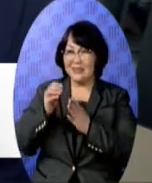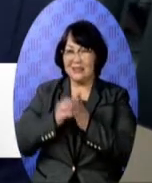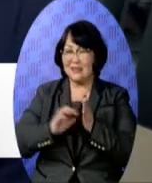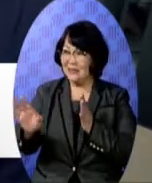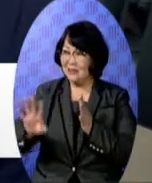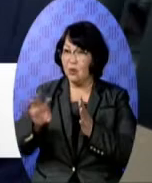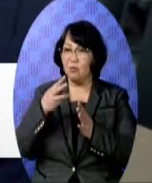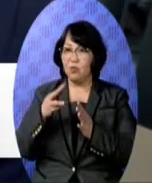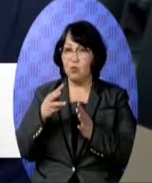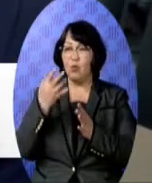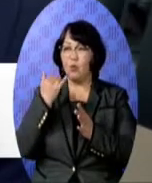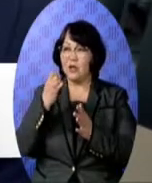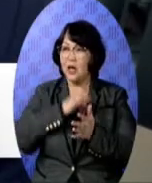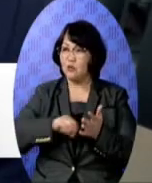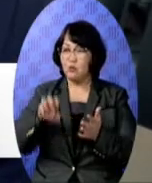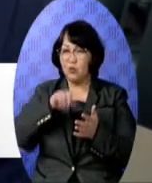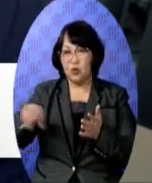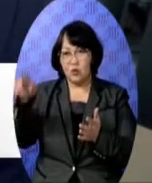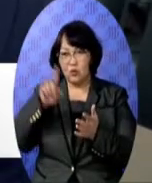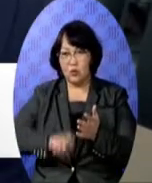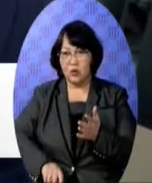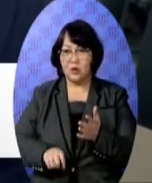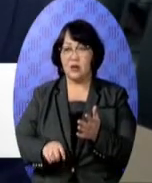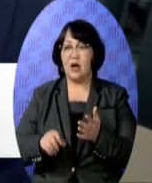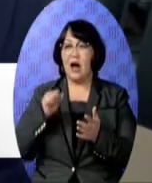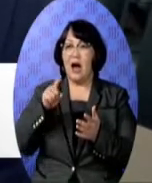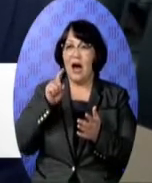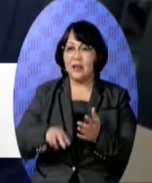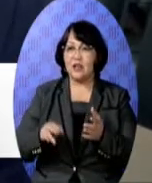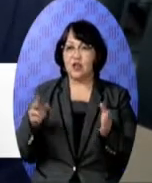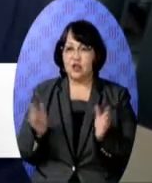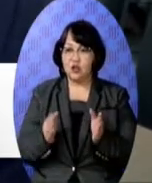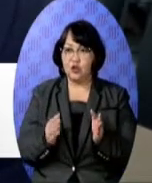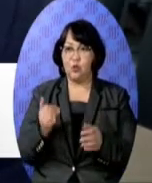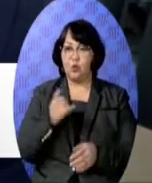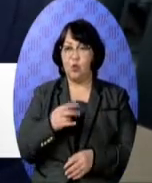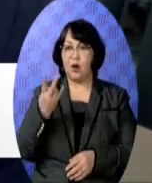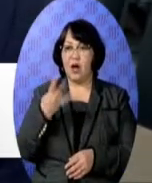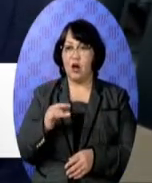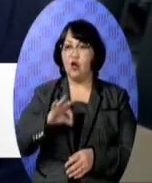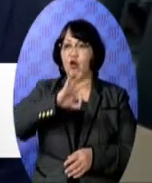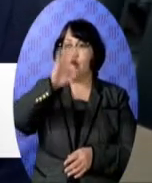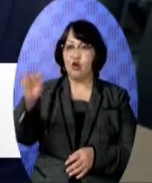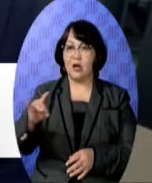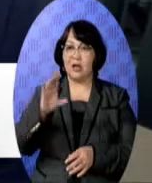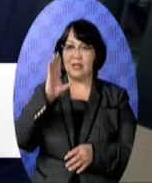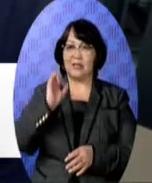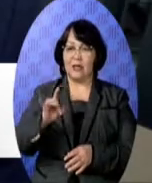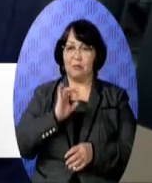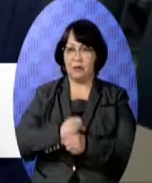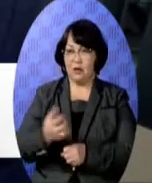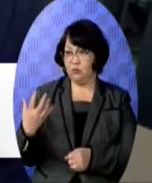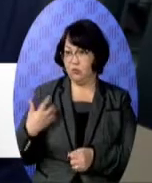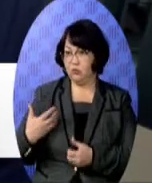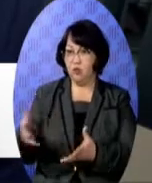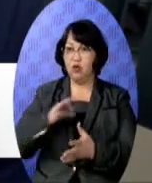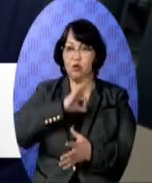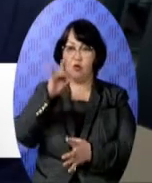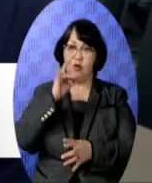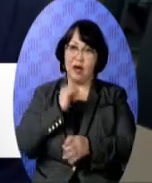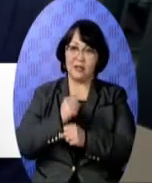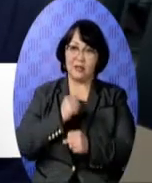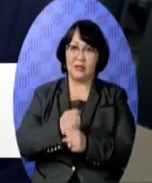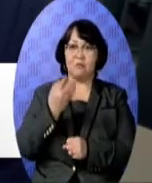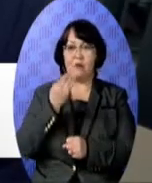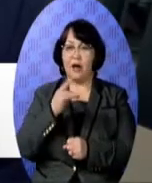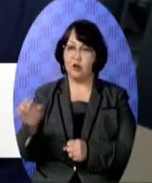татгалцсан мөнгө усгүй за бүр цаашлаад алтны бичил уурхайг өөр салбарт шилжүүлэх өөр одоо ажлын байрны шилжүүлэх рүү чиглэсэн сурал